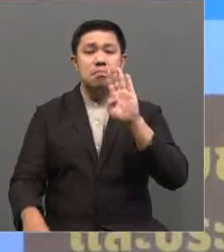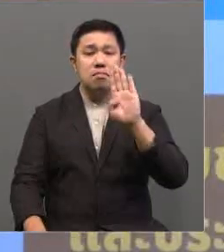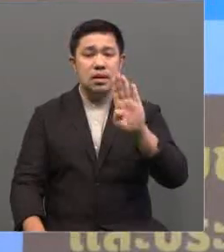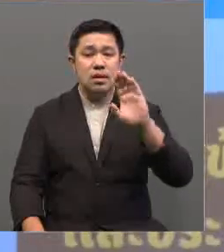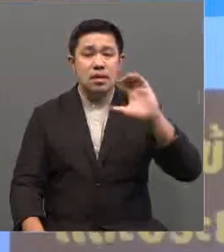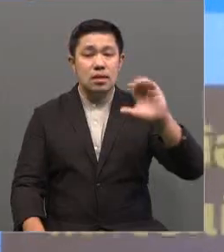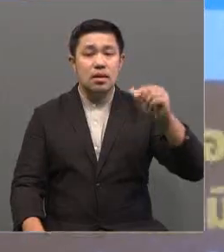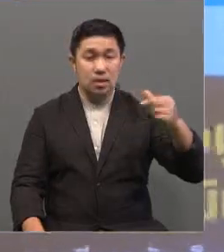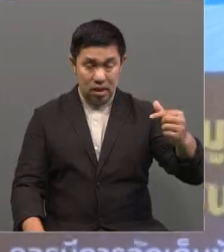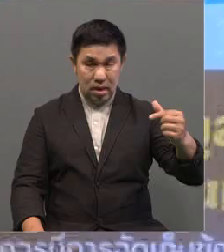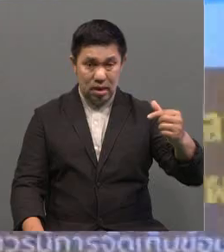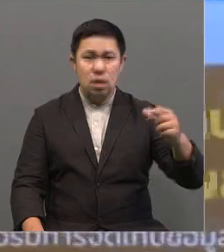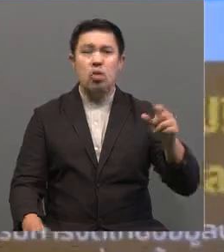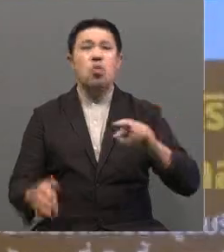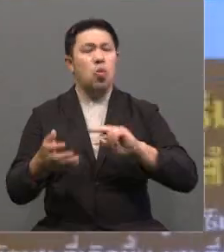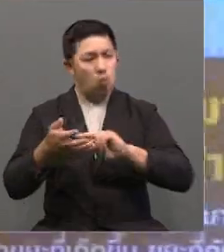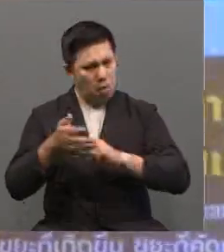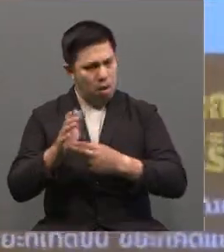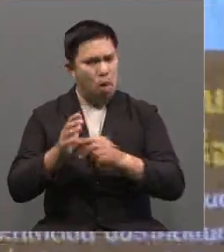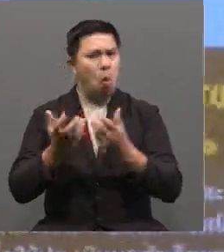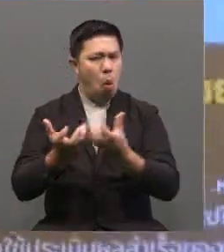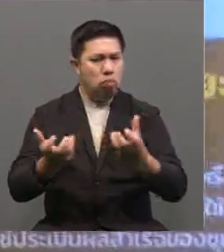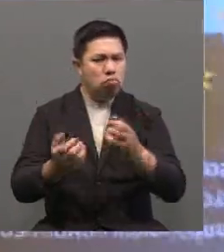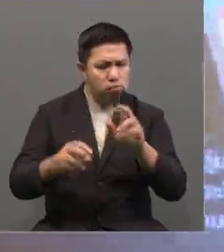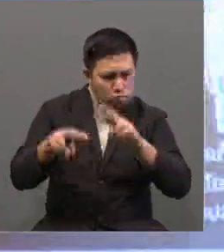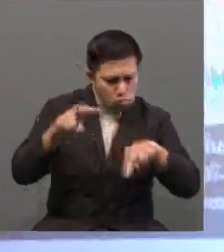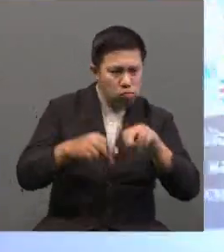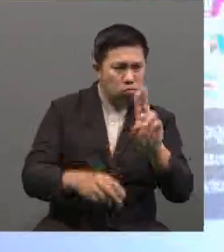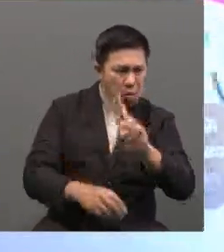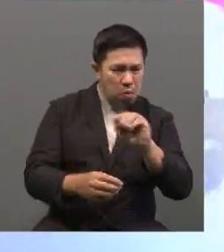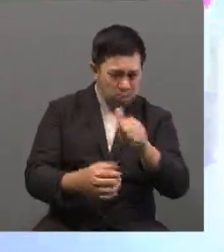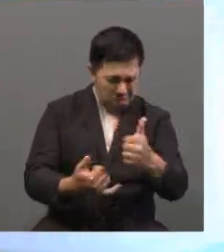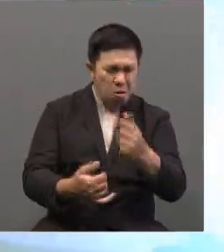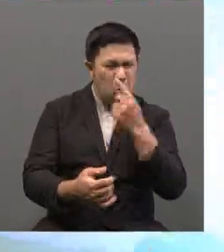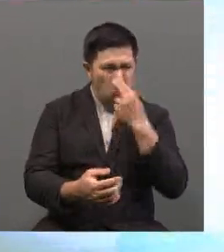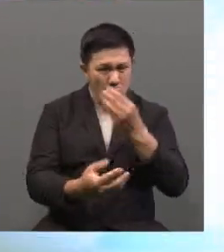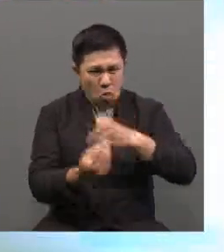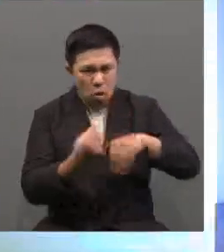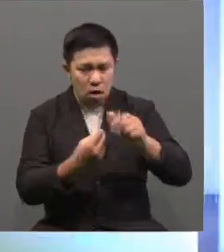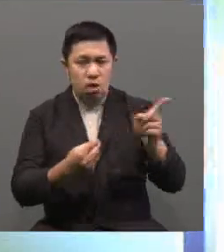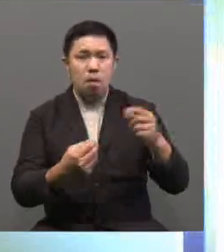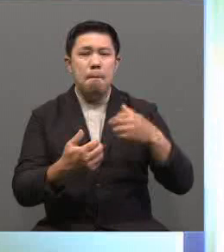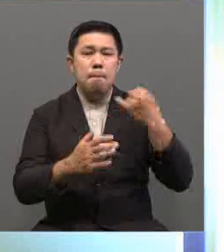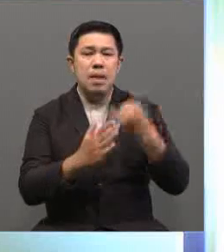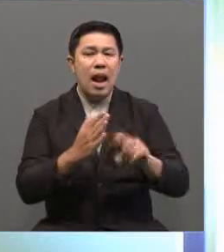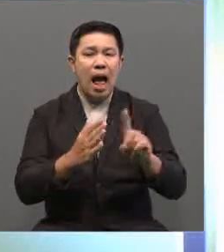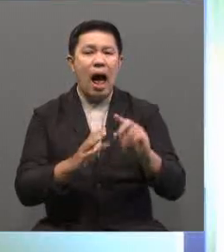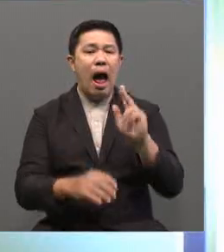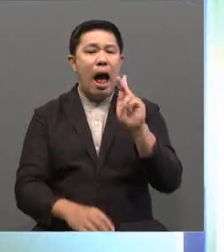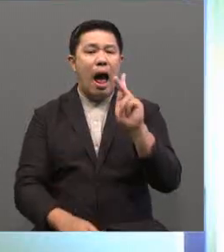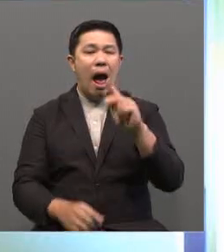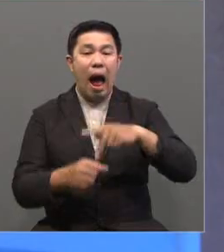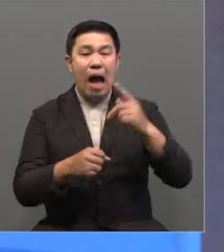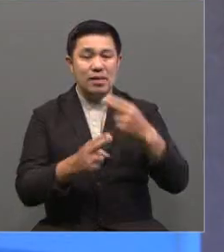อให้เกิดการใช้ทรัพยากรอย่างคุ้มค่าแล้วก็ที่สำคัญนะลดก๊าซเรือนกระจกนี่แหละต้นเหตุของโลกร้อนที่เรากำลังทนทรม